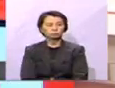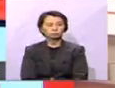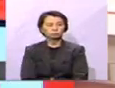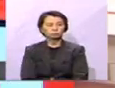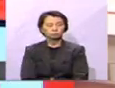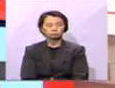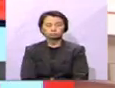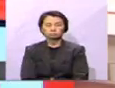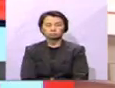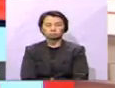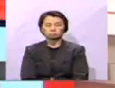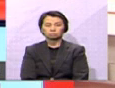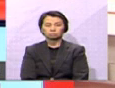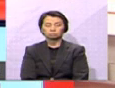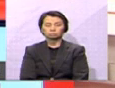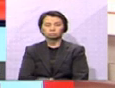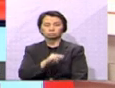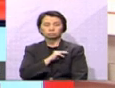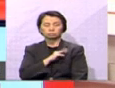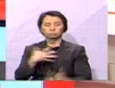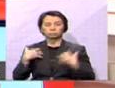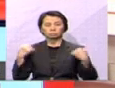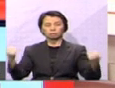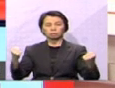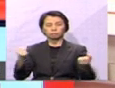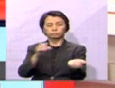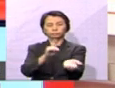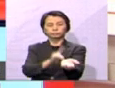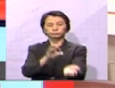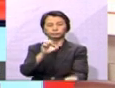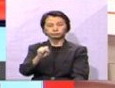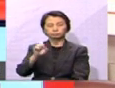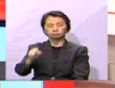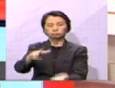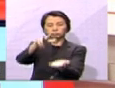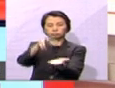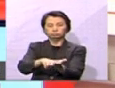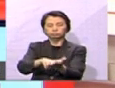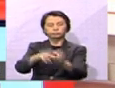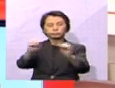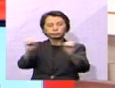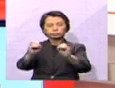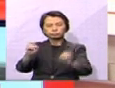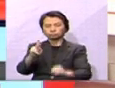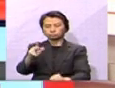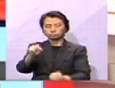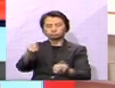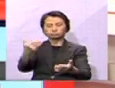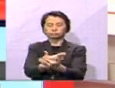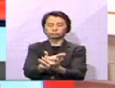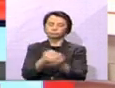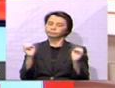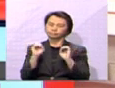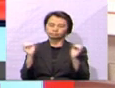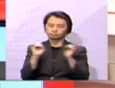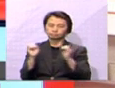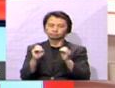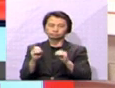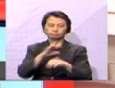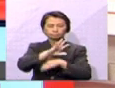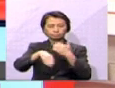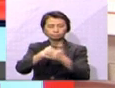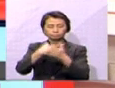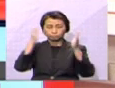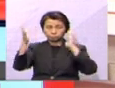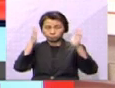covid sementara itu menteri kesihatan Datuk Seri dr S subrammania mengesahkan tiada kes baharu jangkitan moskovi dikesan di seluruh